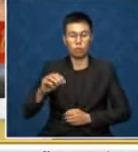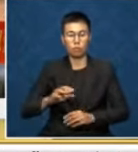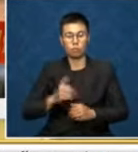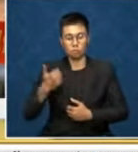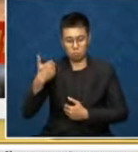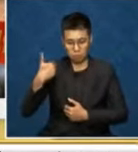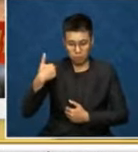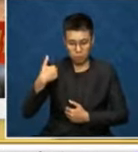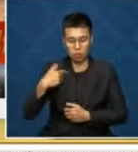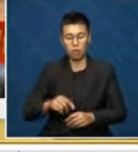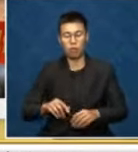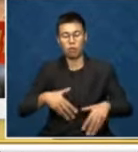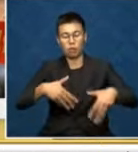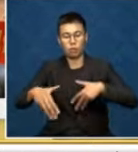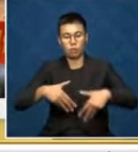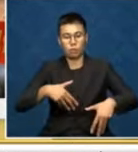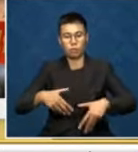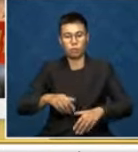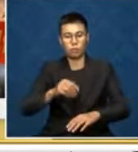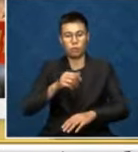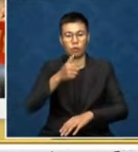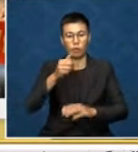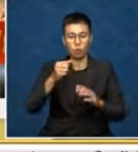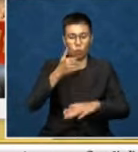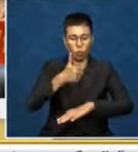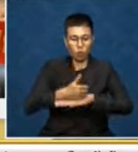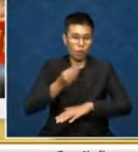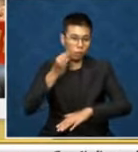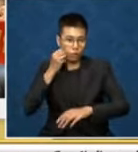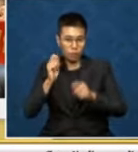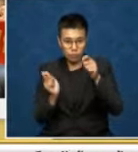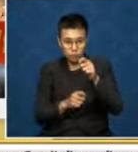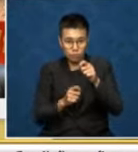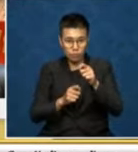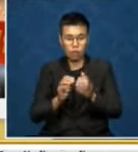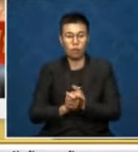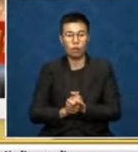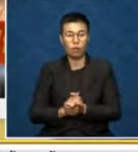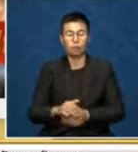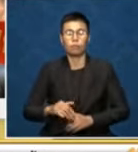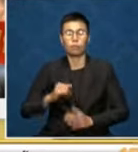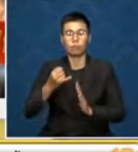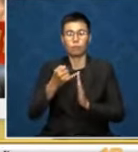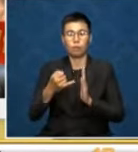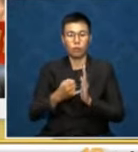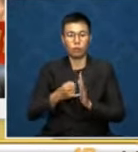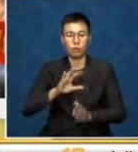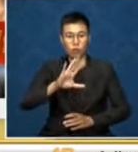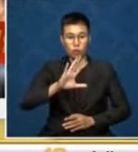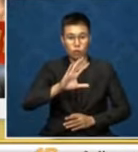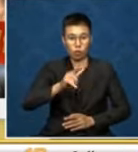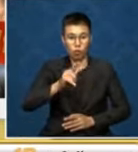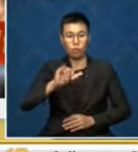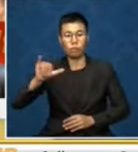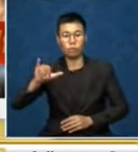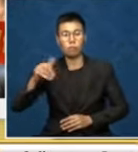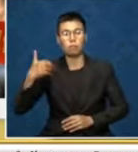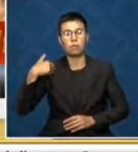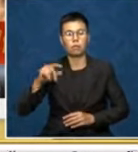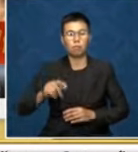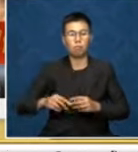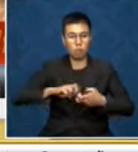พี่น้องกำนันผู้ใหญ่บ้านแล้วก็ชาวบ้านนะครับของจังหวัดชัยภูมินะครับพี่น้องได้รับความเดือดร้อน